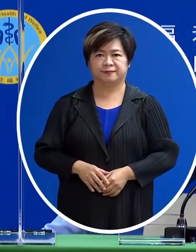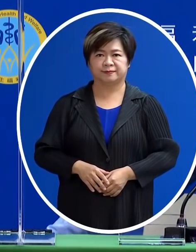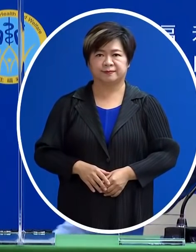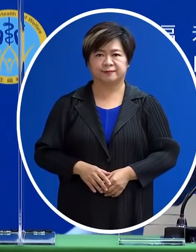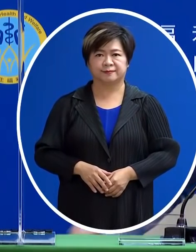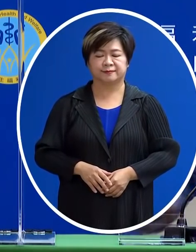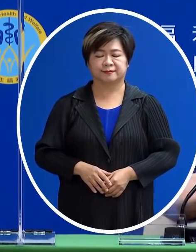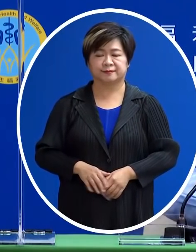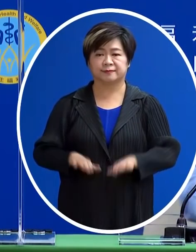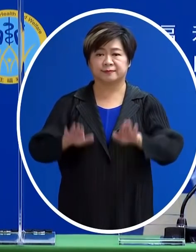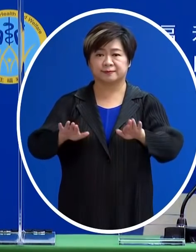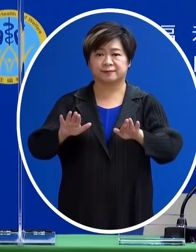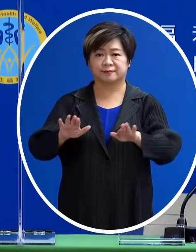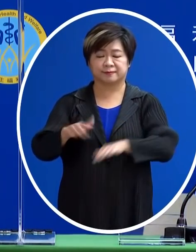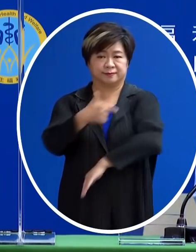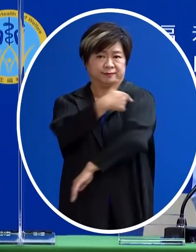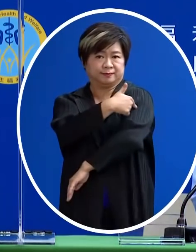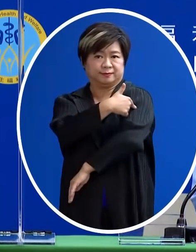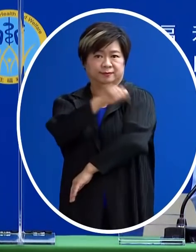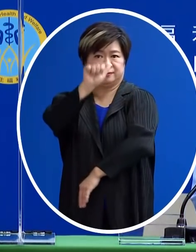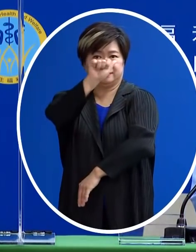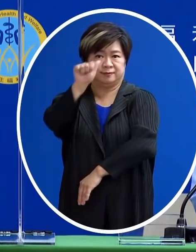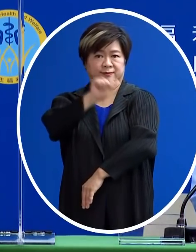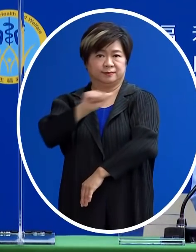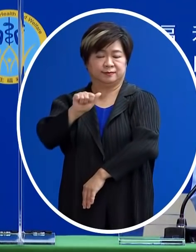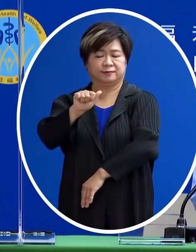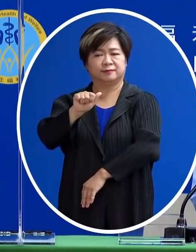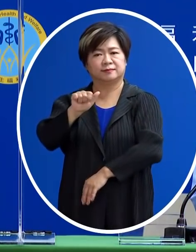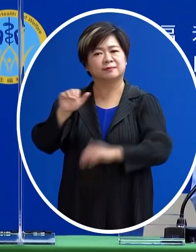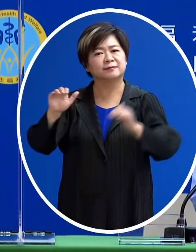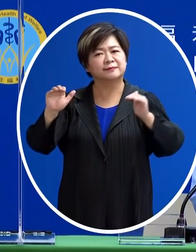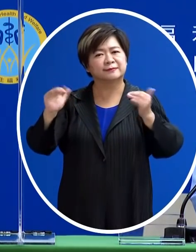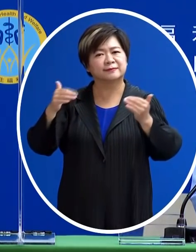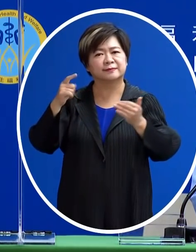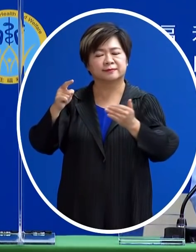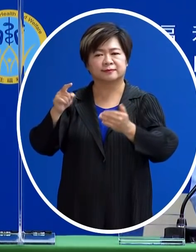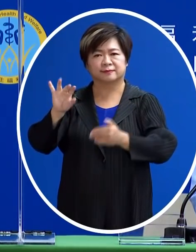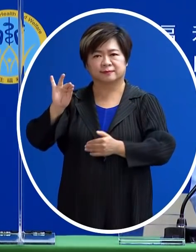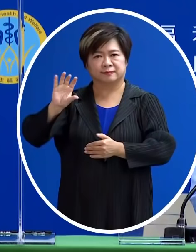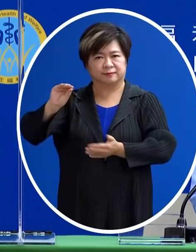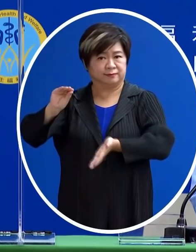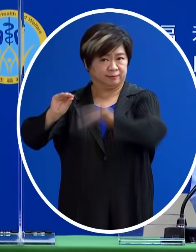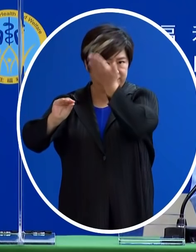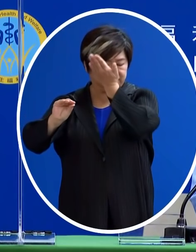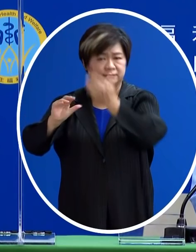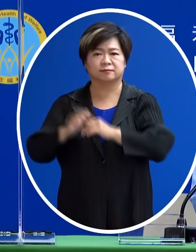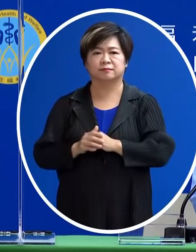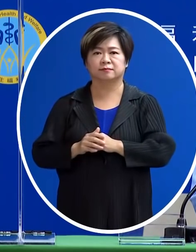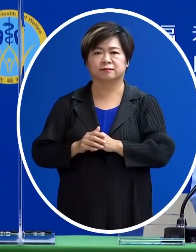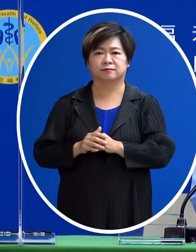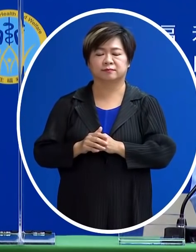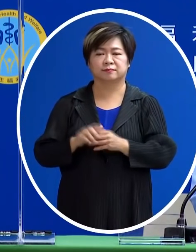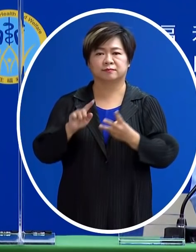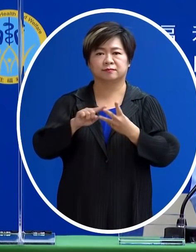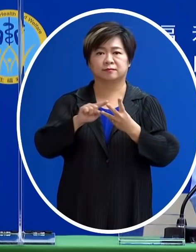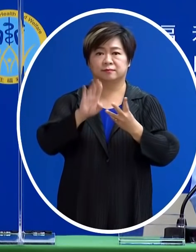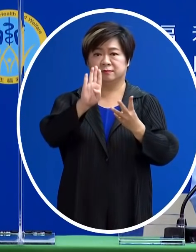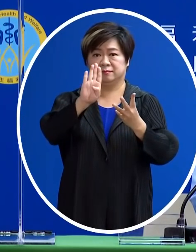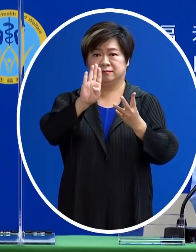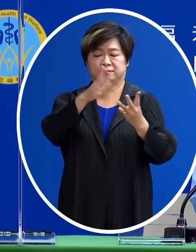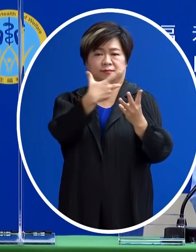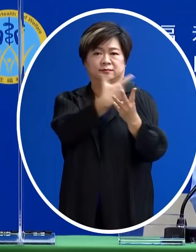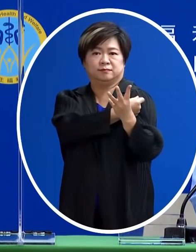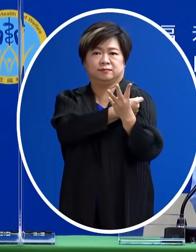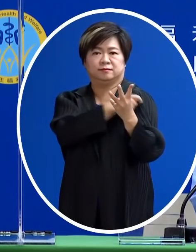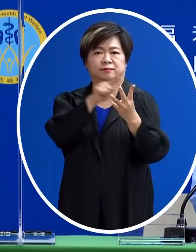目前 A D 的部分，就是大概超过100万了哈。那另外 BNT 的部